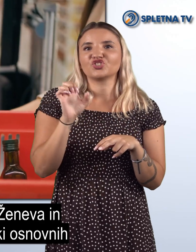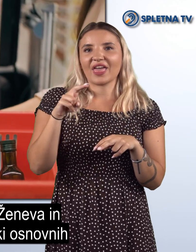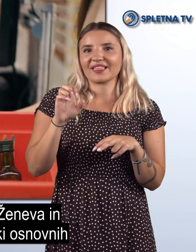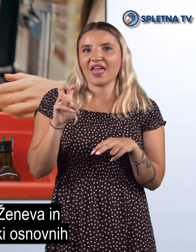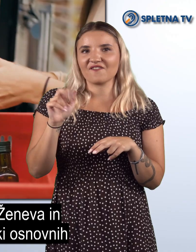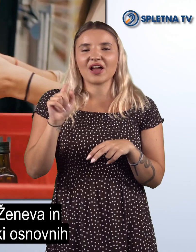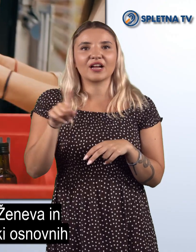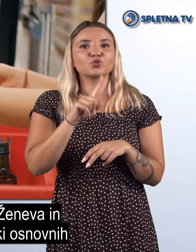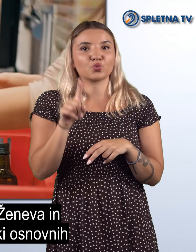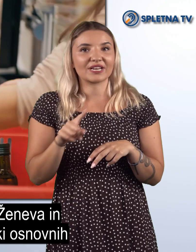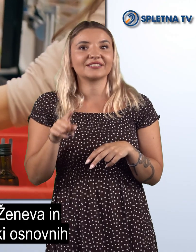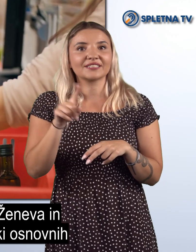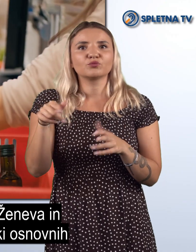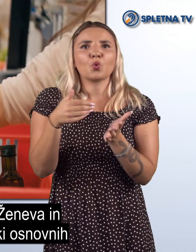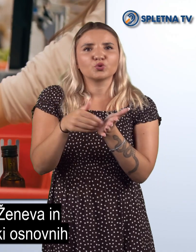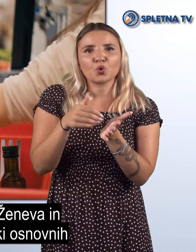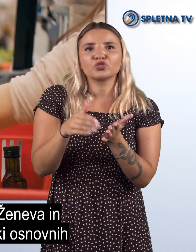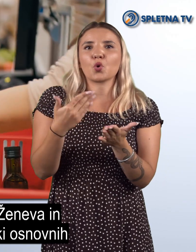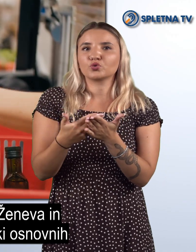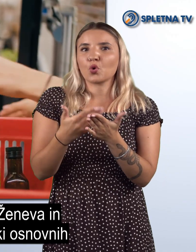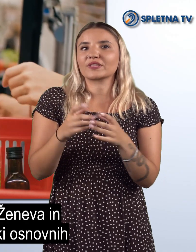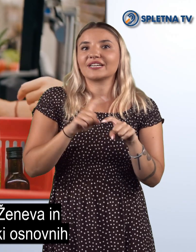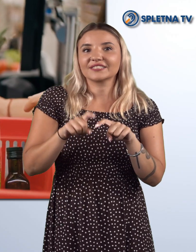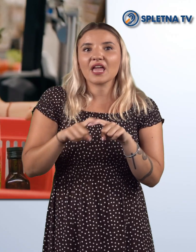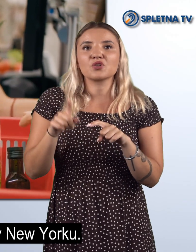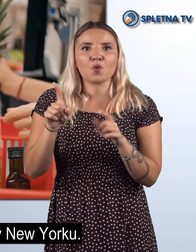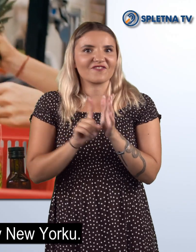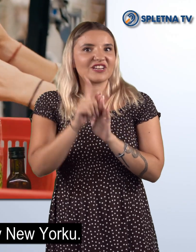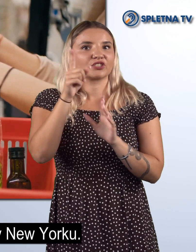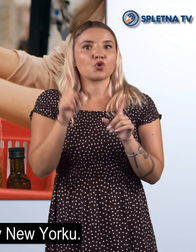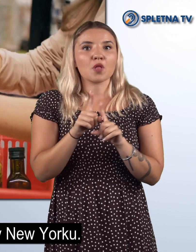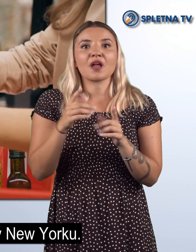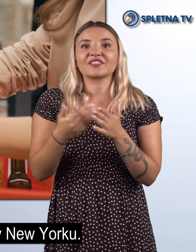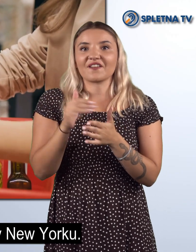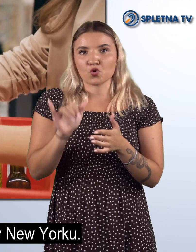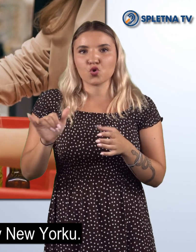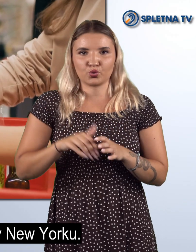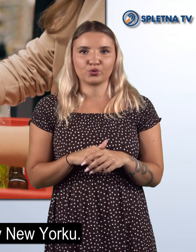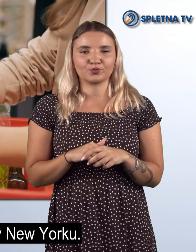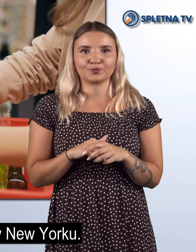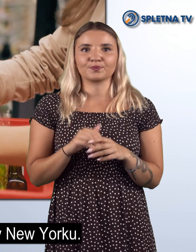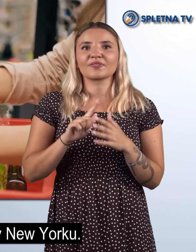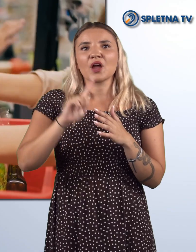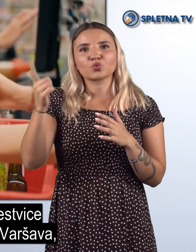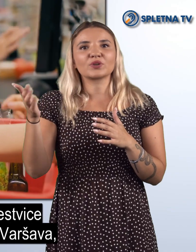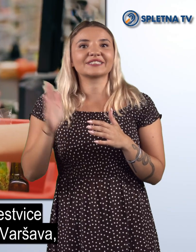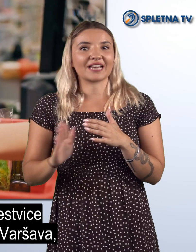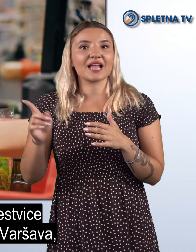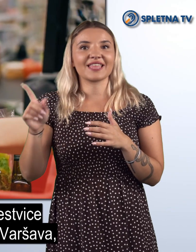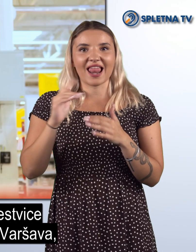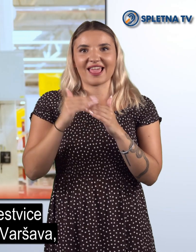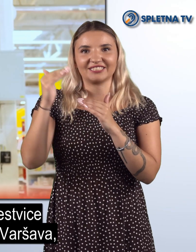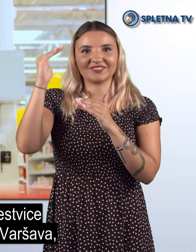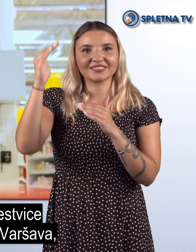Najdražja ostajata Ženeva in Cirih, kjer so stroški osnovnih izdelkov celo višji kot v New Yorku.